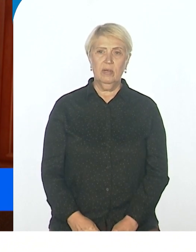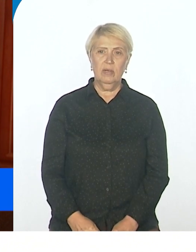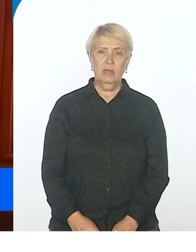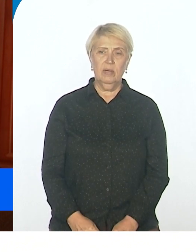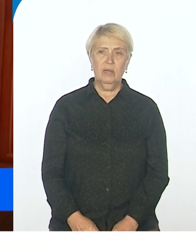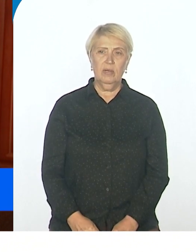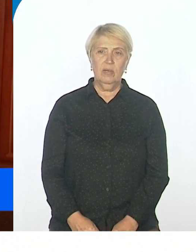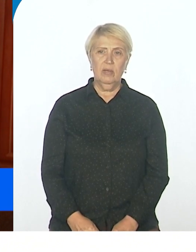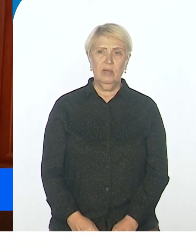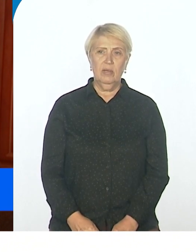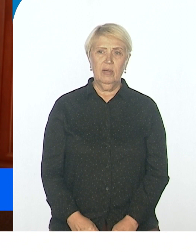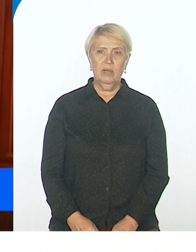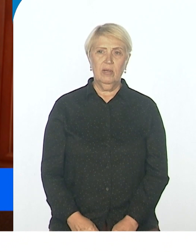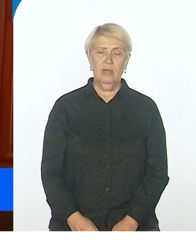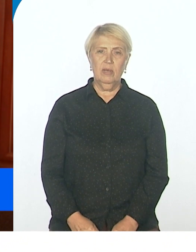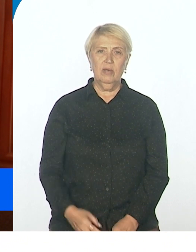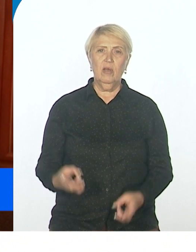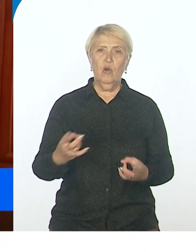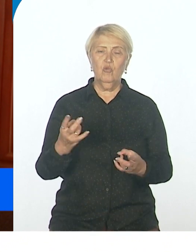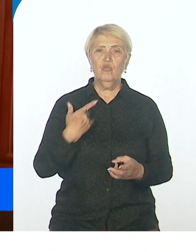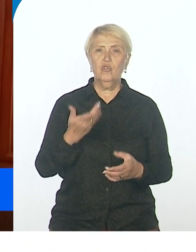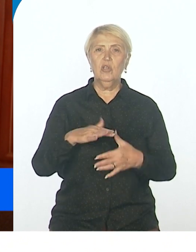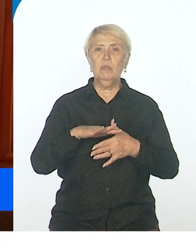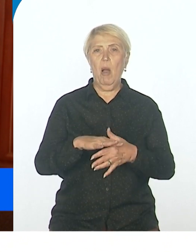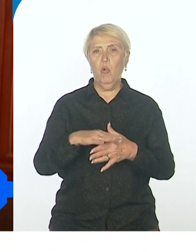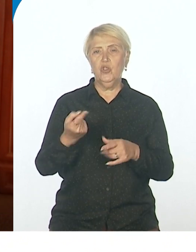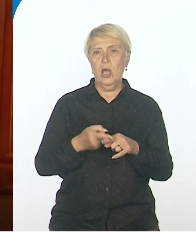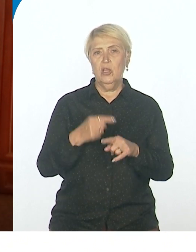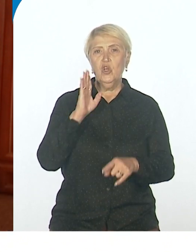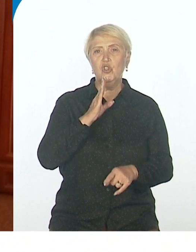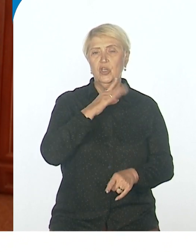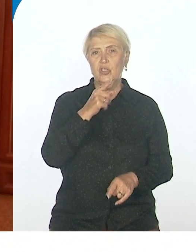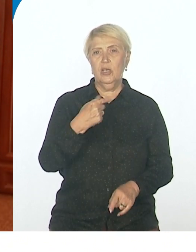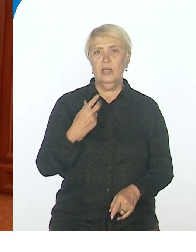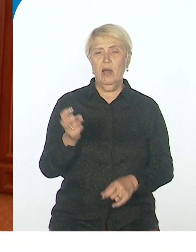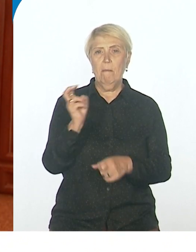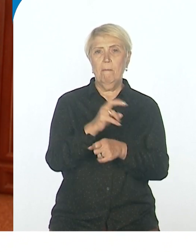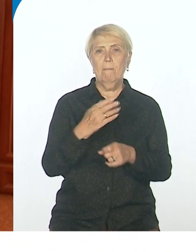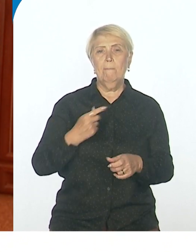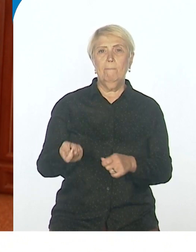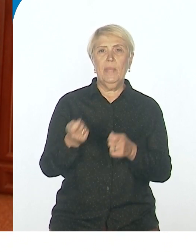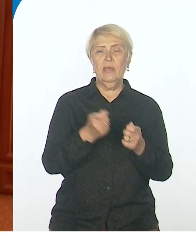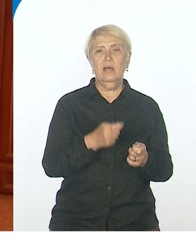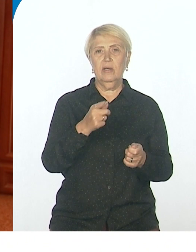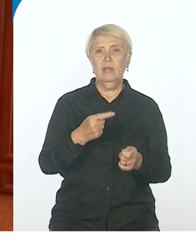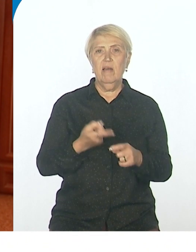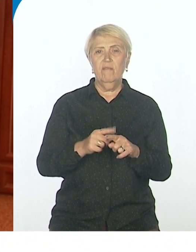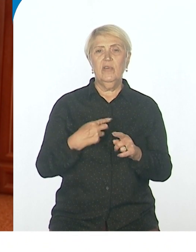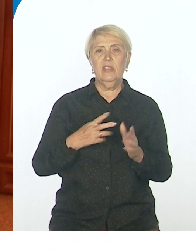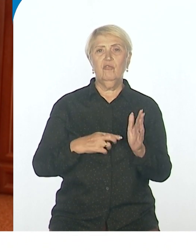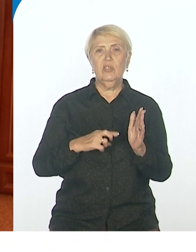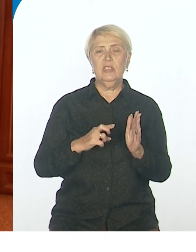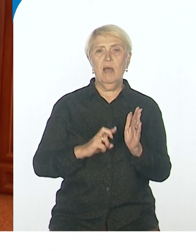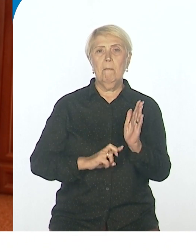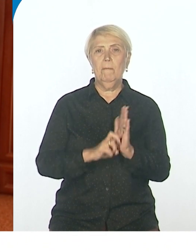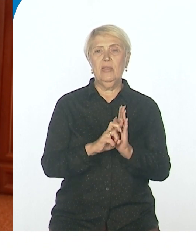герой не может не подставить свое геройское плечо одинокой женщине. Я поехал в Савино-Старожевский монастырь,